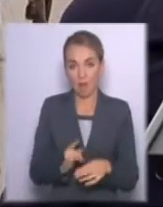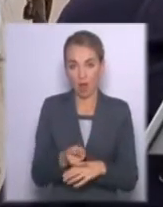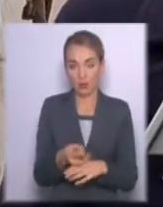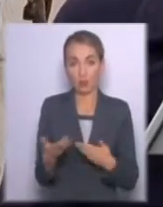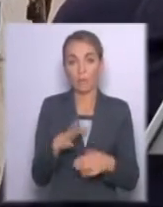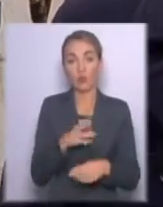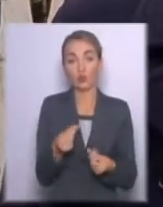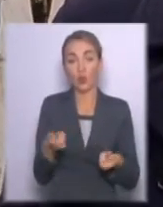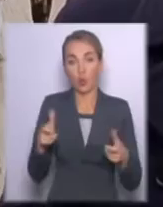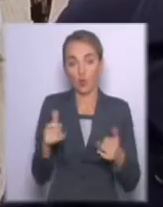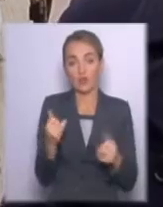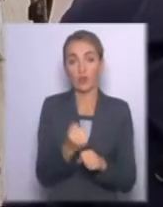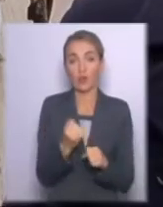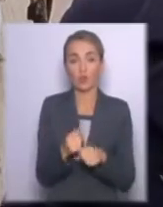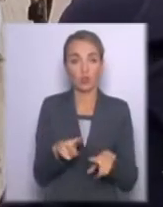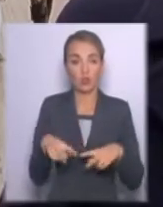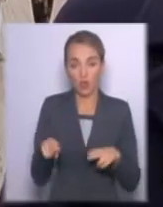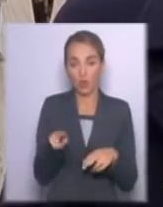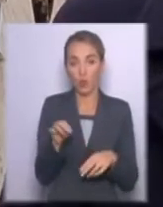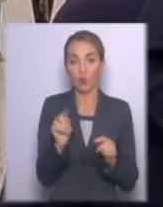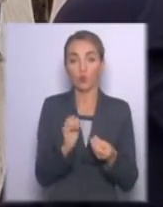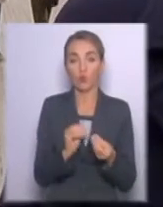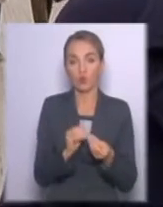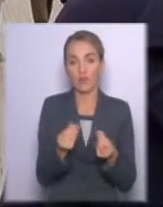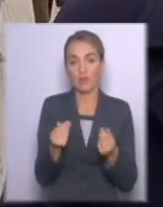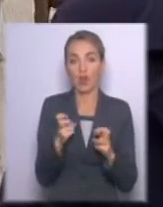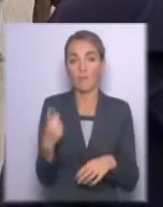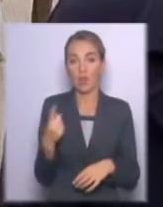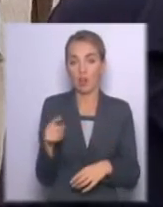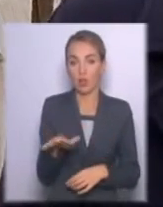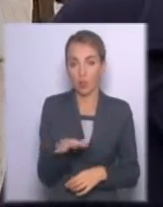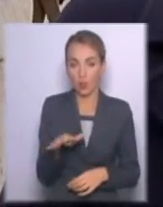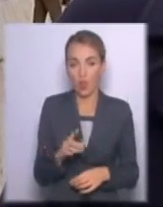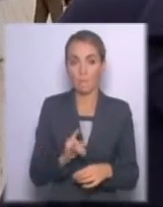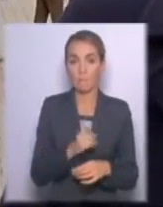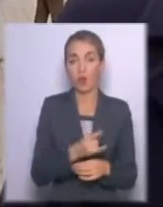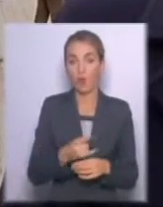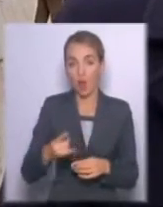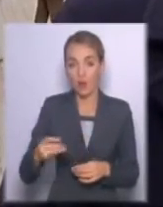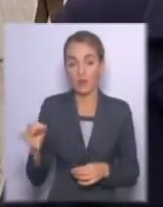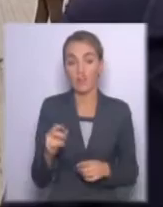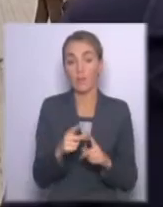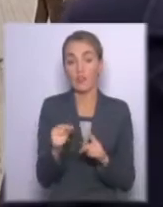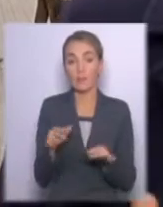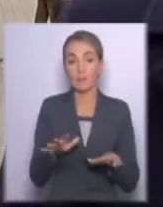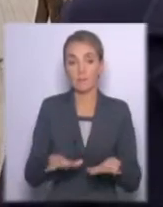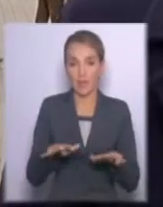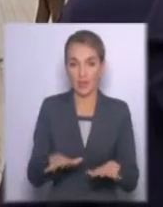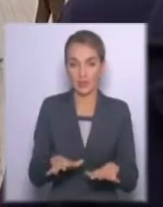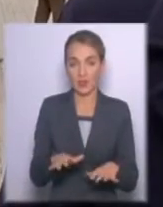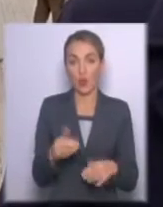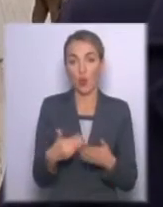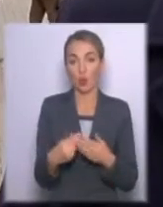а сегодня они работают также по тому же тарифу, как первая зона паркования. И в принципе мест